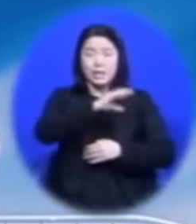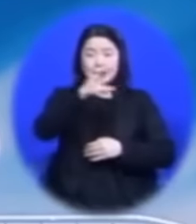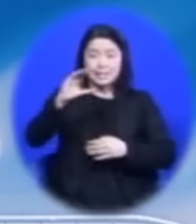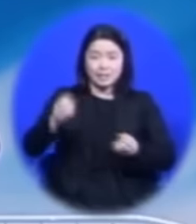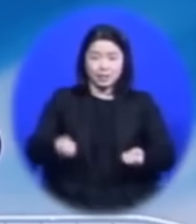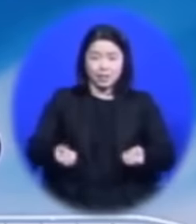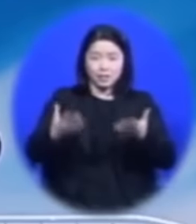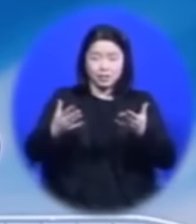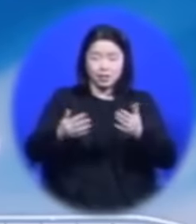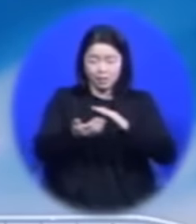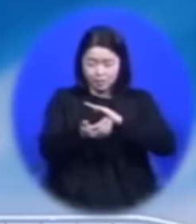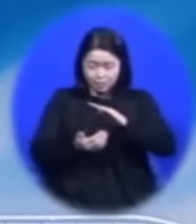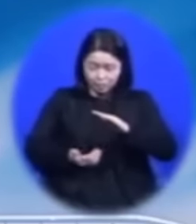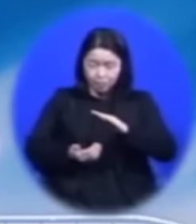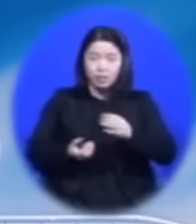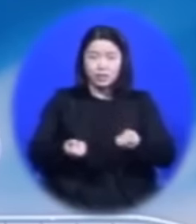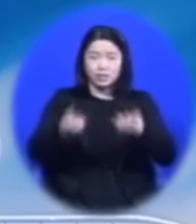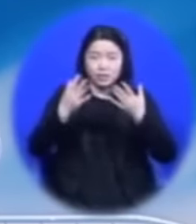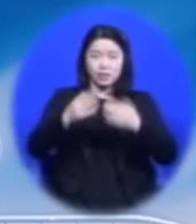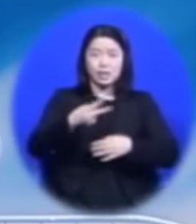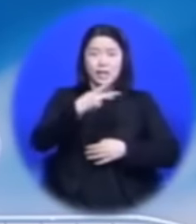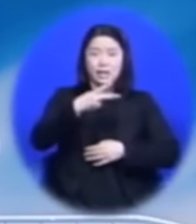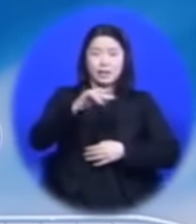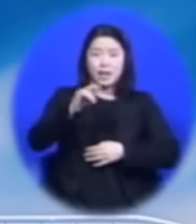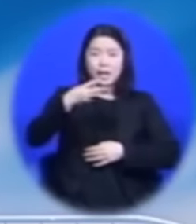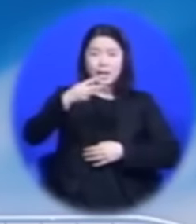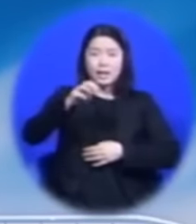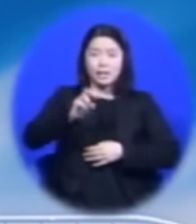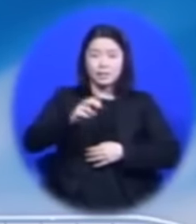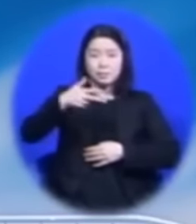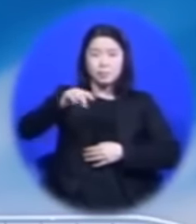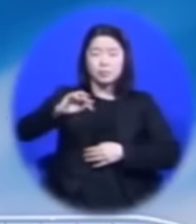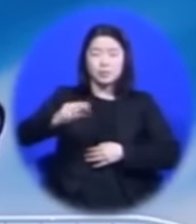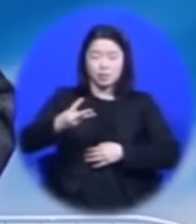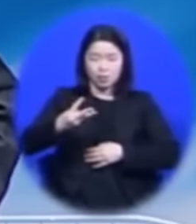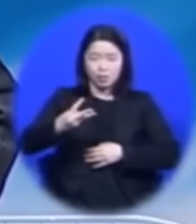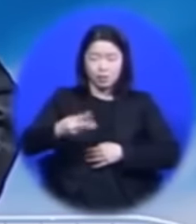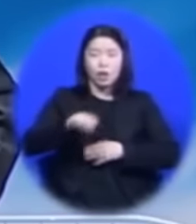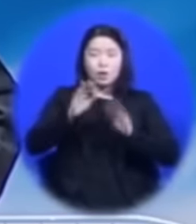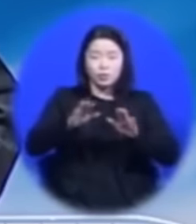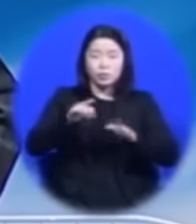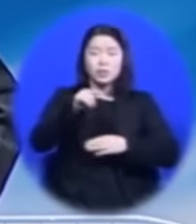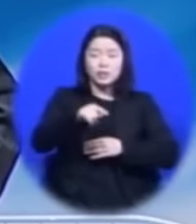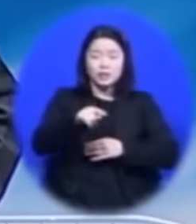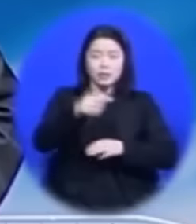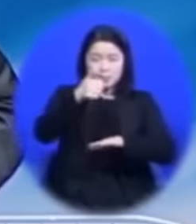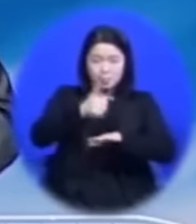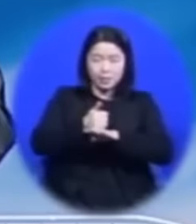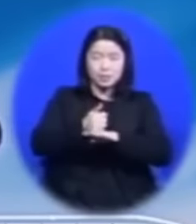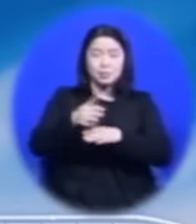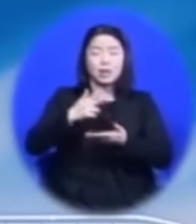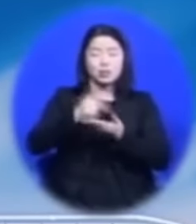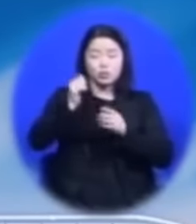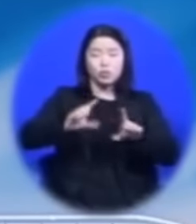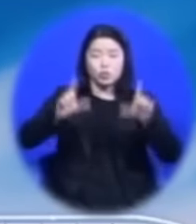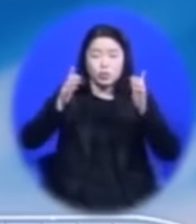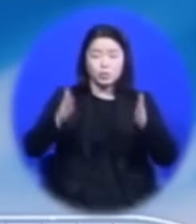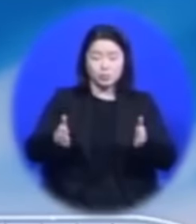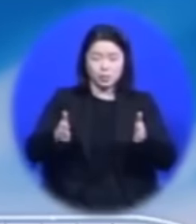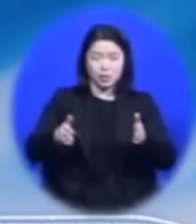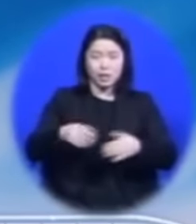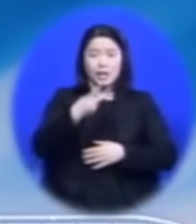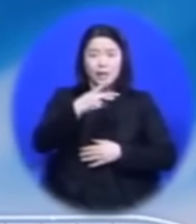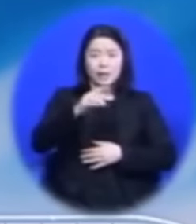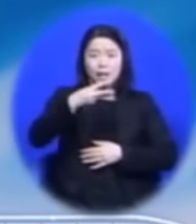성탄절 전절기를 대림절이라고 하고 오늘이 그 대림절 마지막 주일입니다. 대림절은